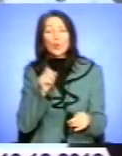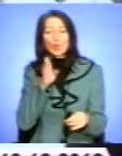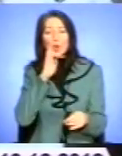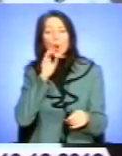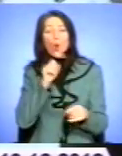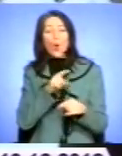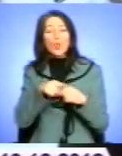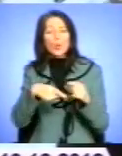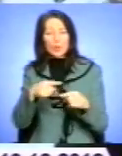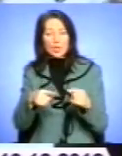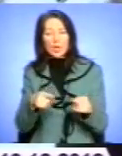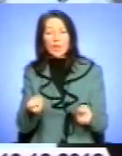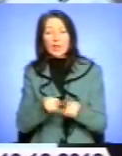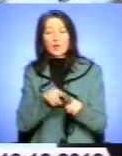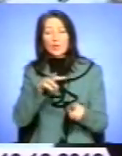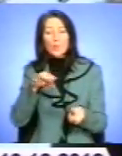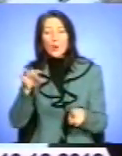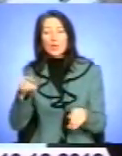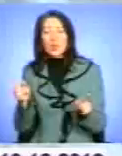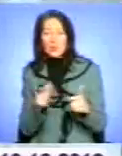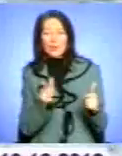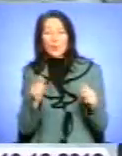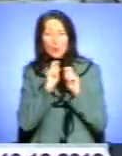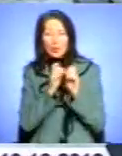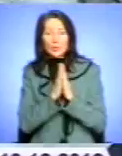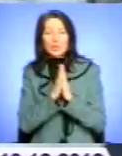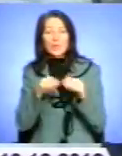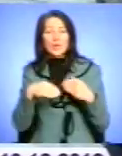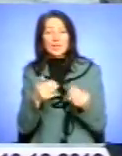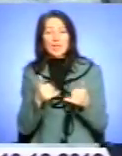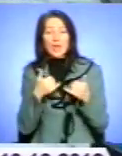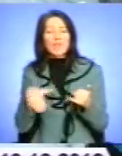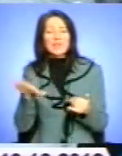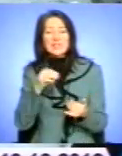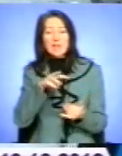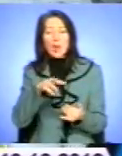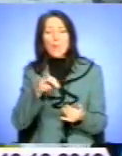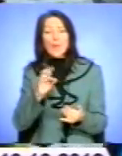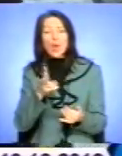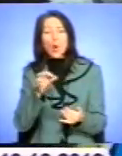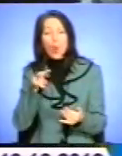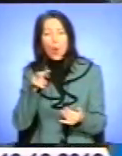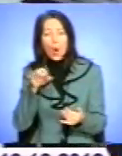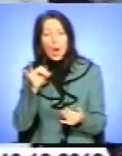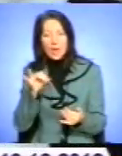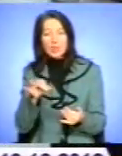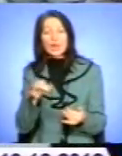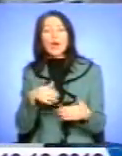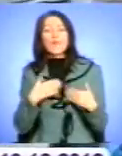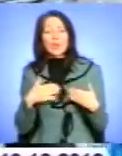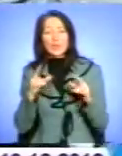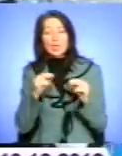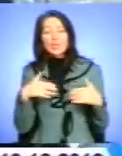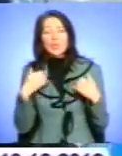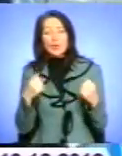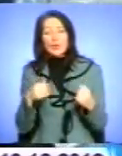також приготував Миколай подарунки, просив передати. На всіх Миколи вітаю. Щастя, здоров'я, всього найкращого. Як